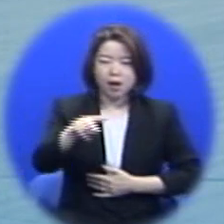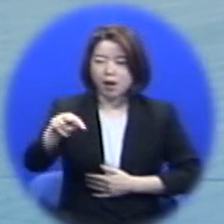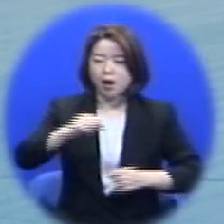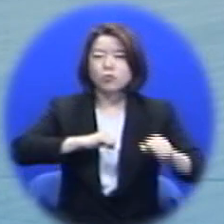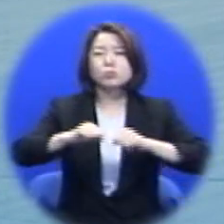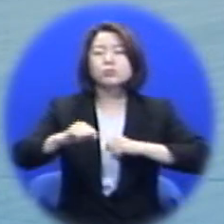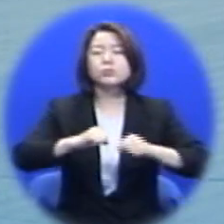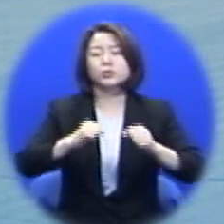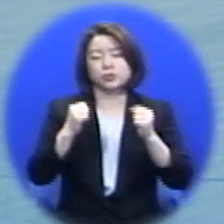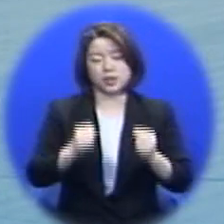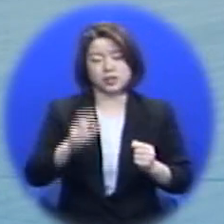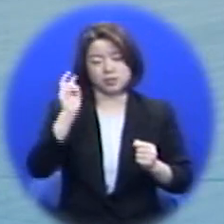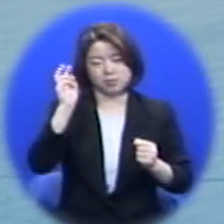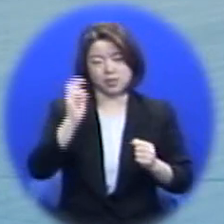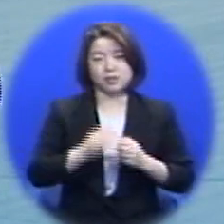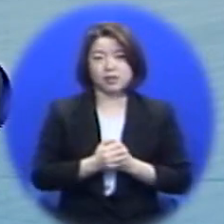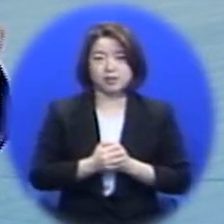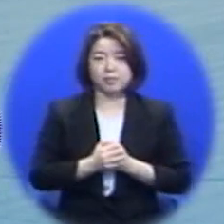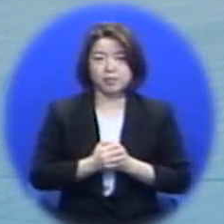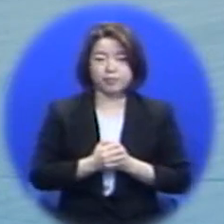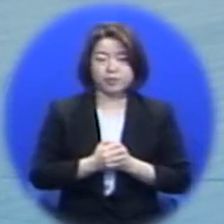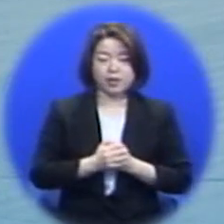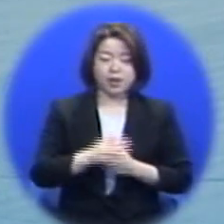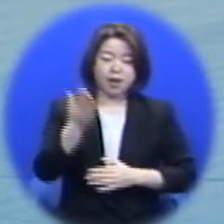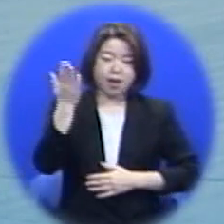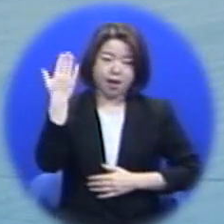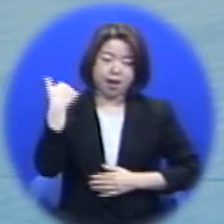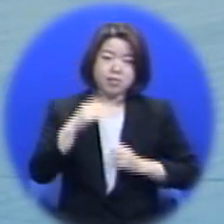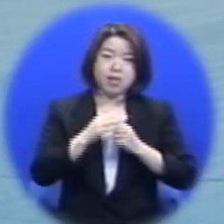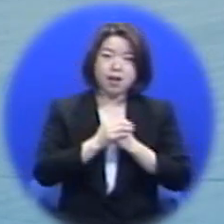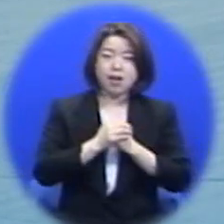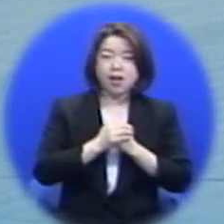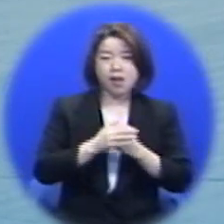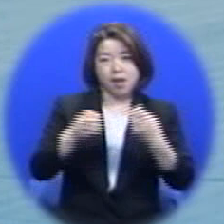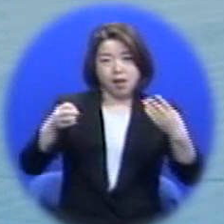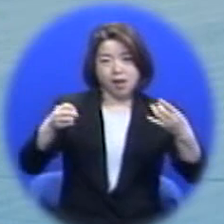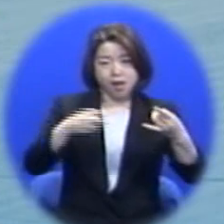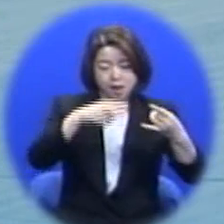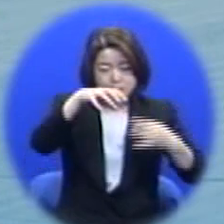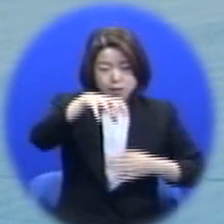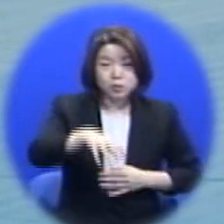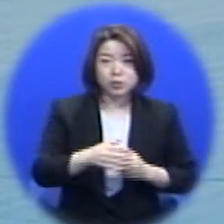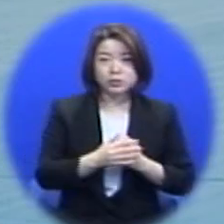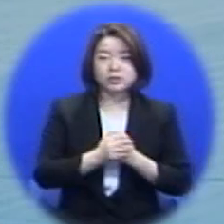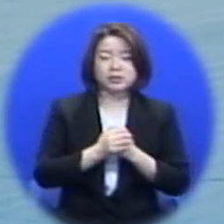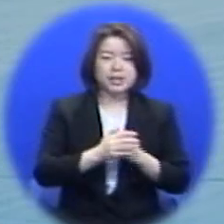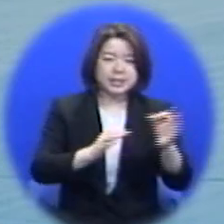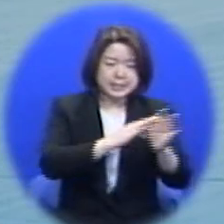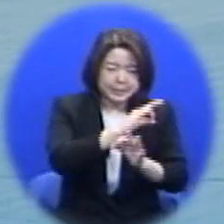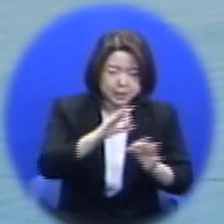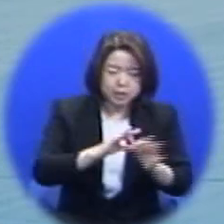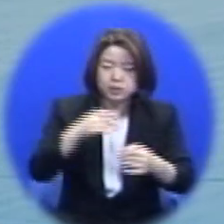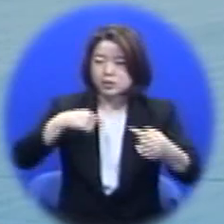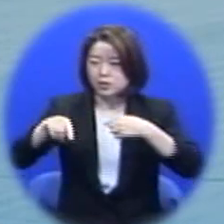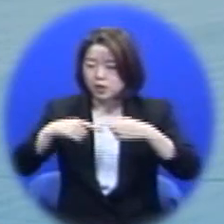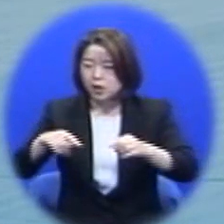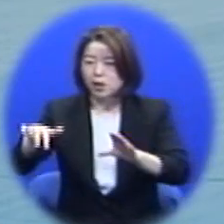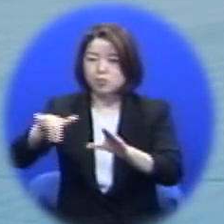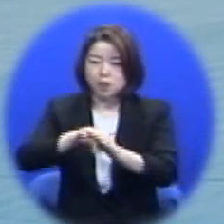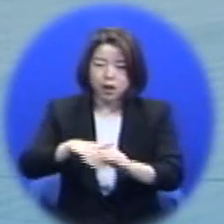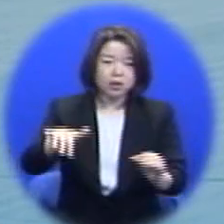에베소라고 하는 도시는 그 당시 소아시아의 수도와도 같은 곳입니다. 정치, 경제, 문화, 종교 모든